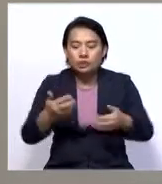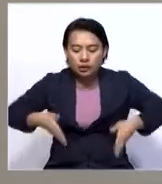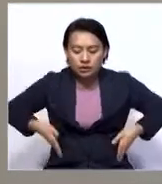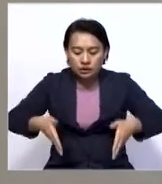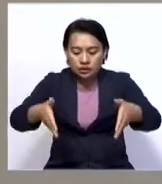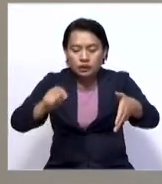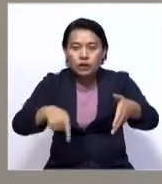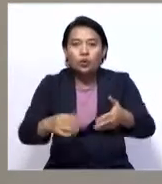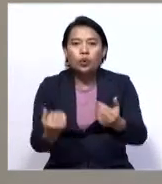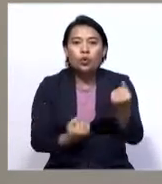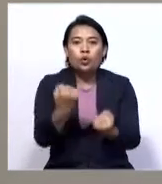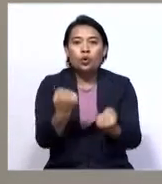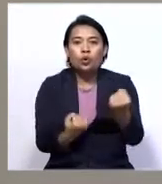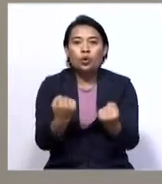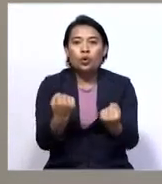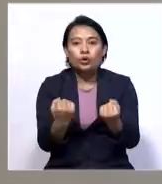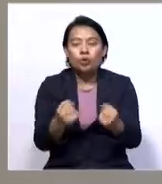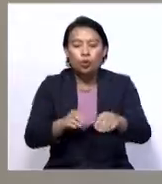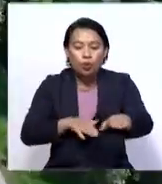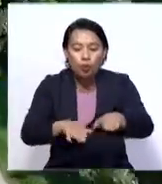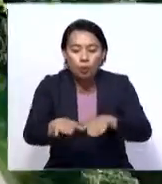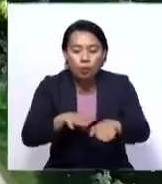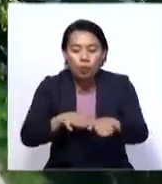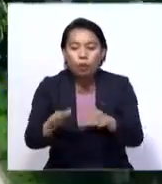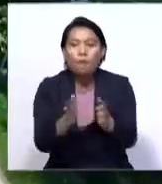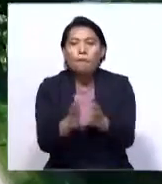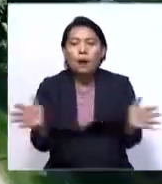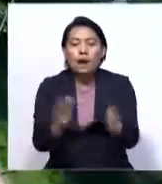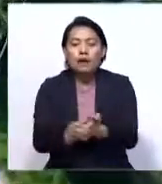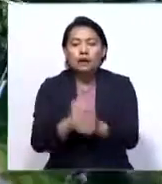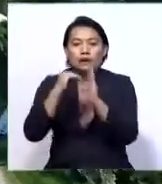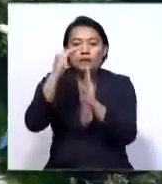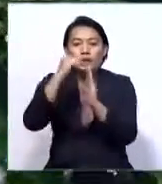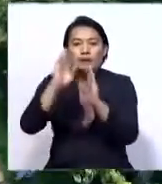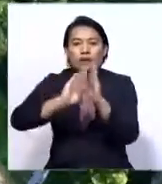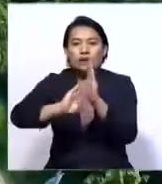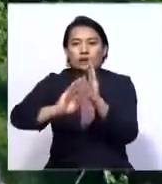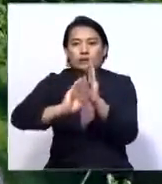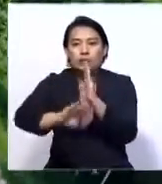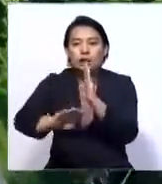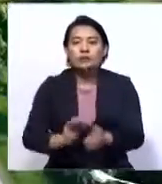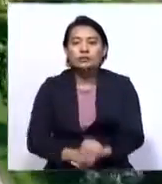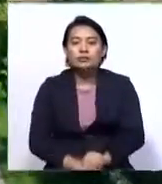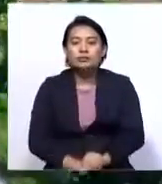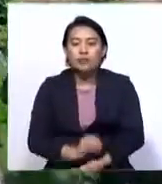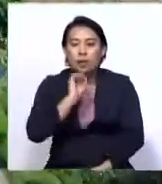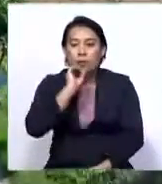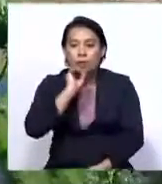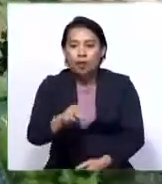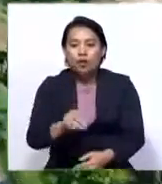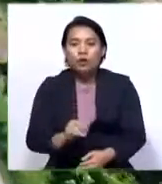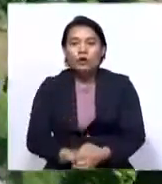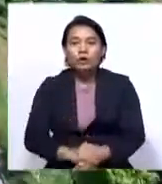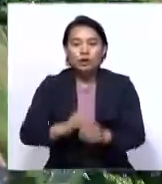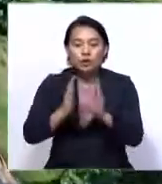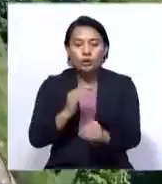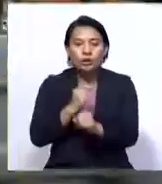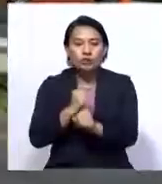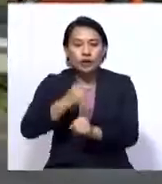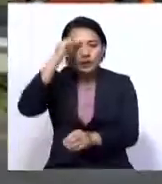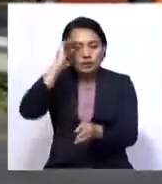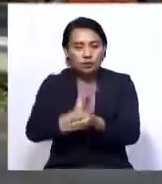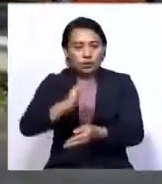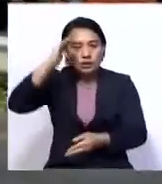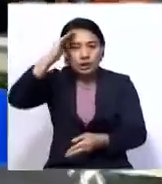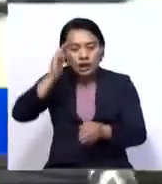ายสายเนี่ยมีปริมาณรถค่อนข้างที่จะคับข้างแล้วโดยเฉพาะเส้นทางสายเหนือแล้วก็สายอีสานค่ะกำชับนะคะให้ทางเจ้าหน้าที่ทหารตำรวจ